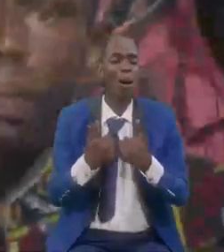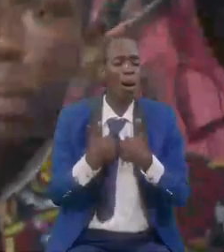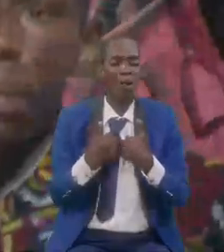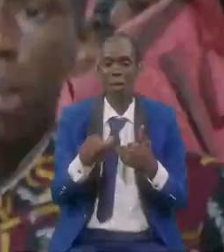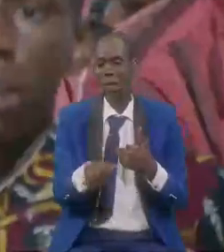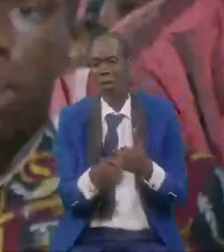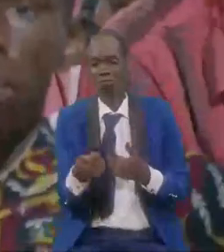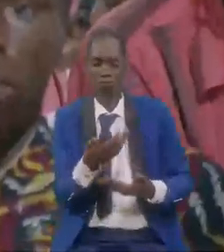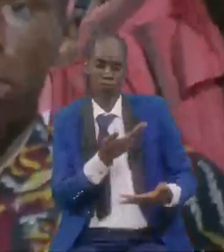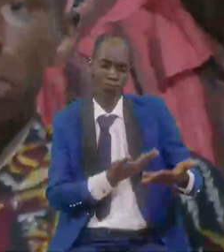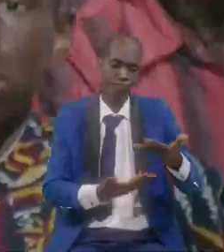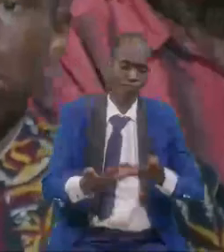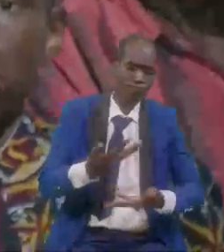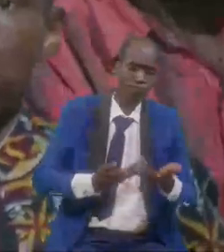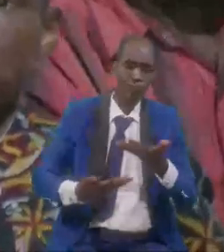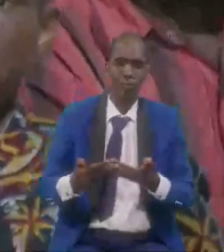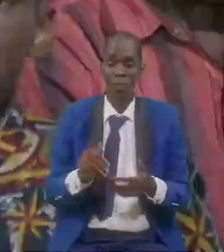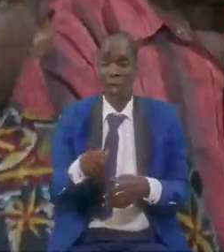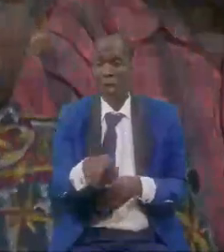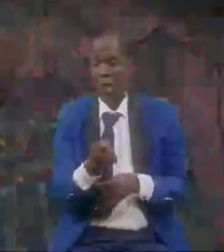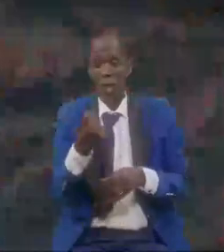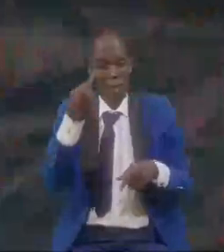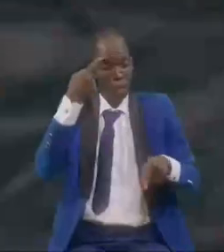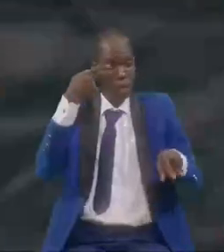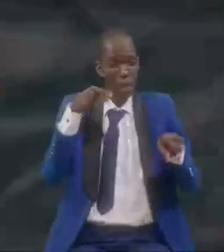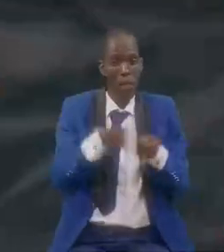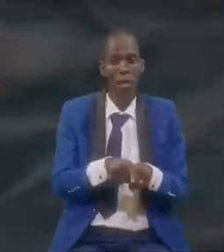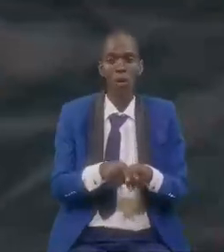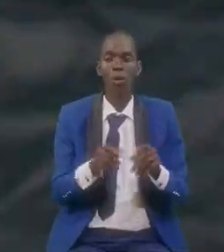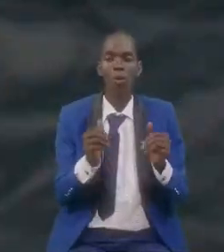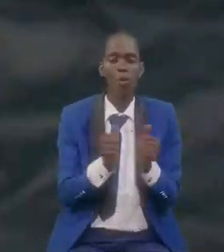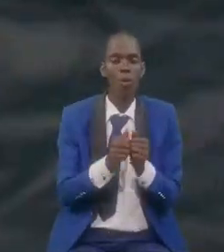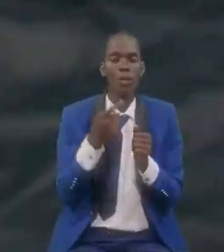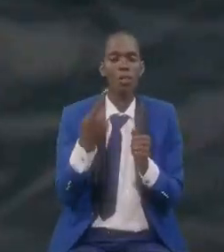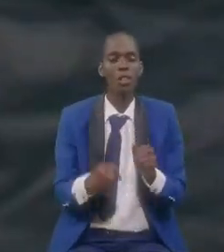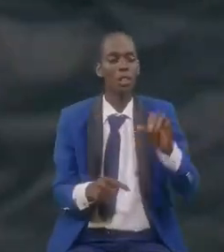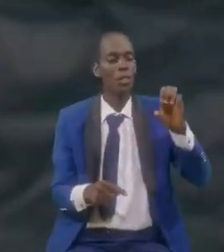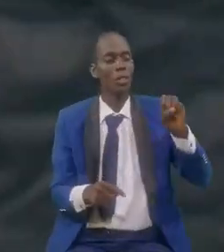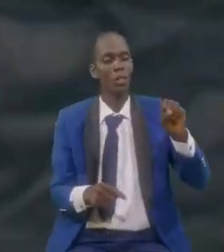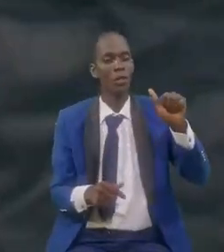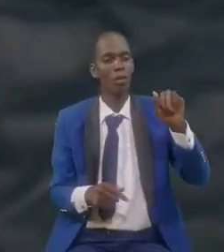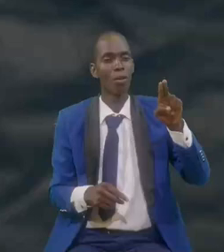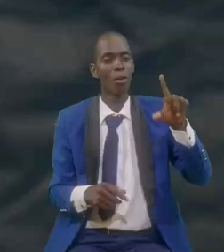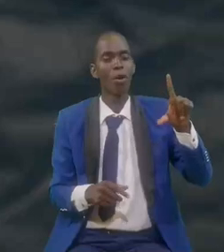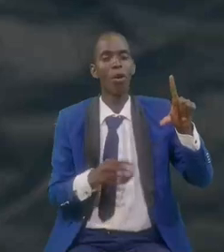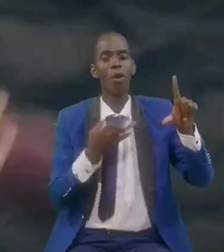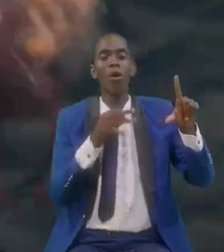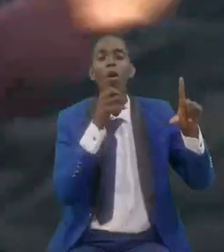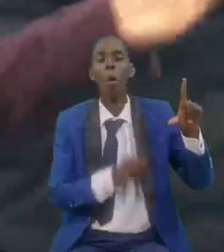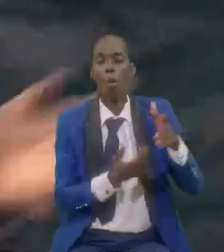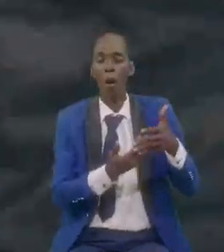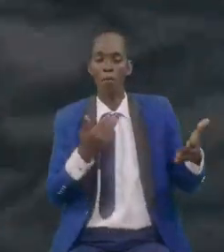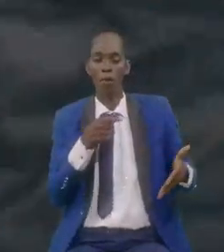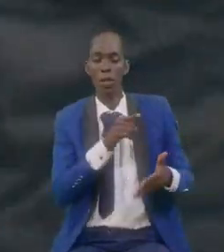a une interaction et un accord avec le Saul de l'ancien temps, avant la